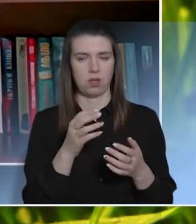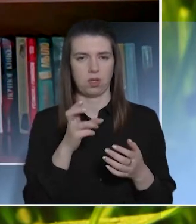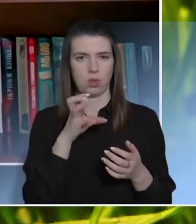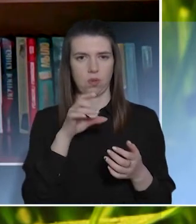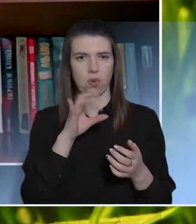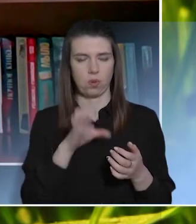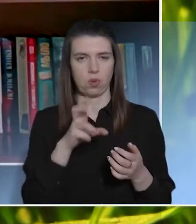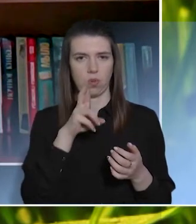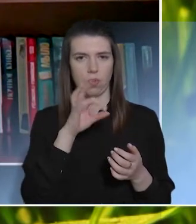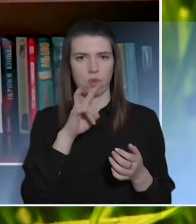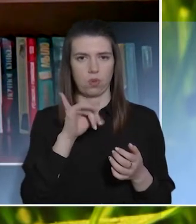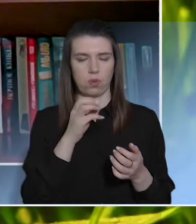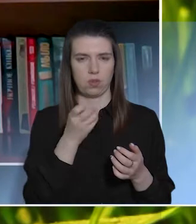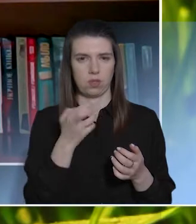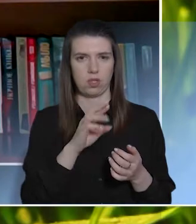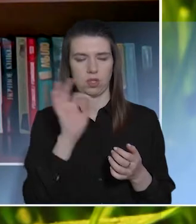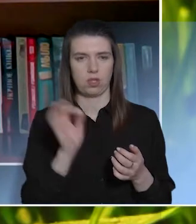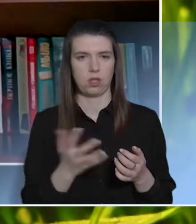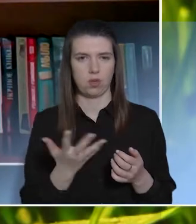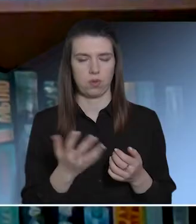наибольшим спросом или интересом среди читателей?